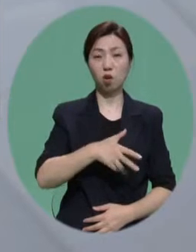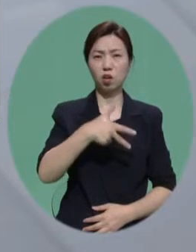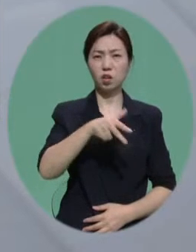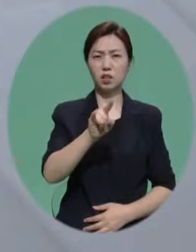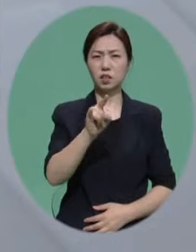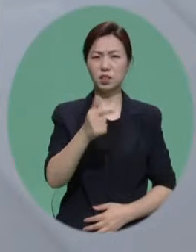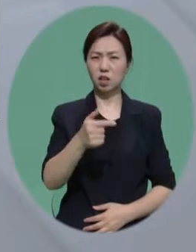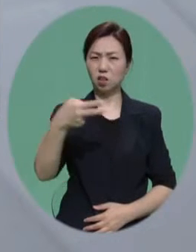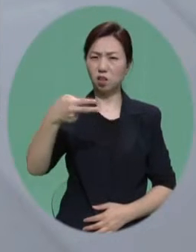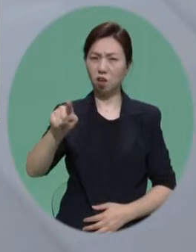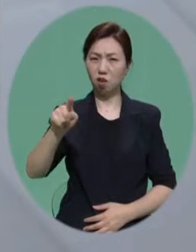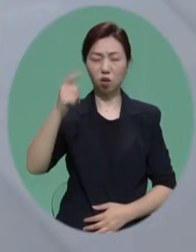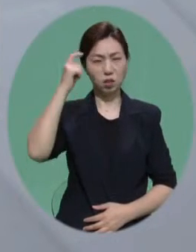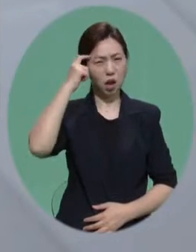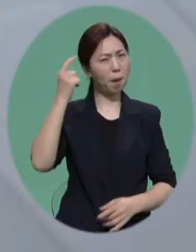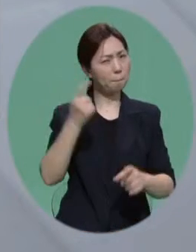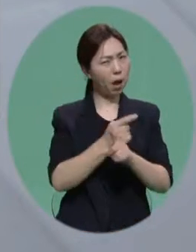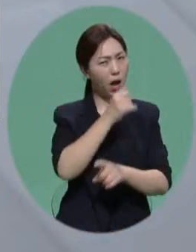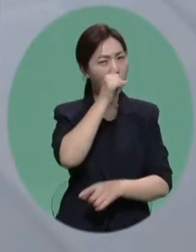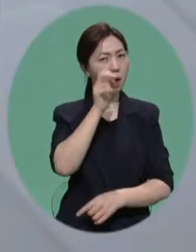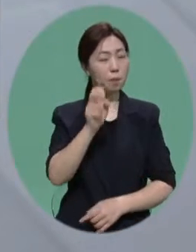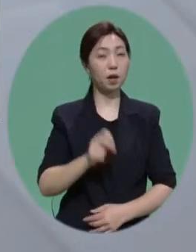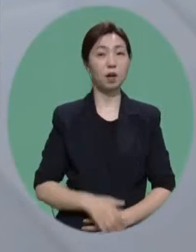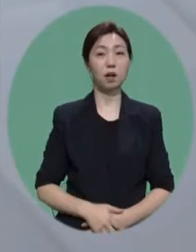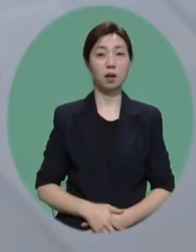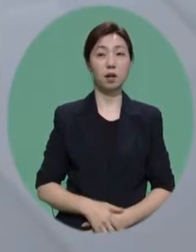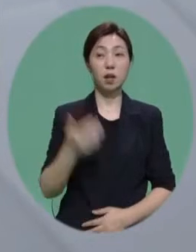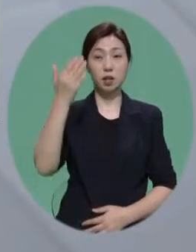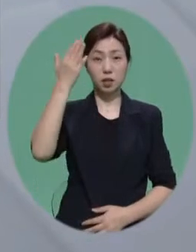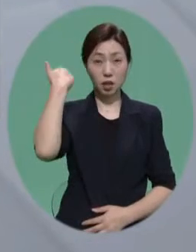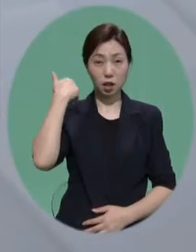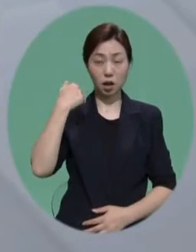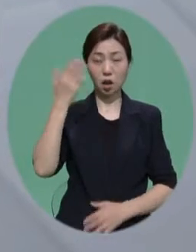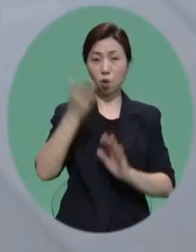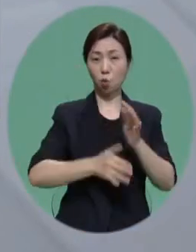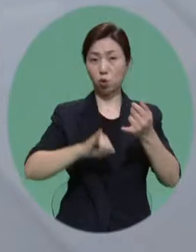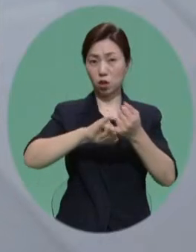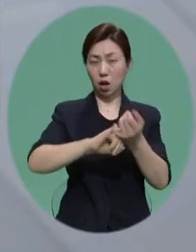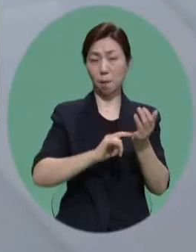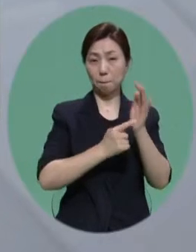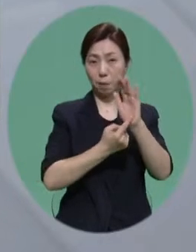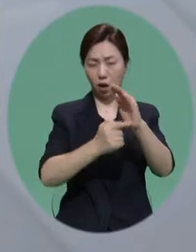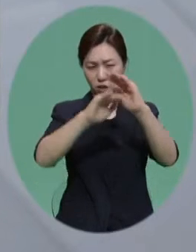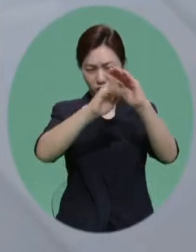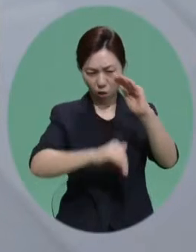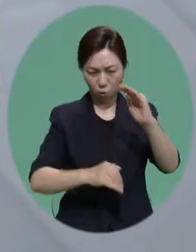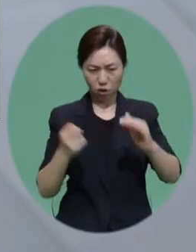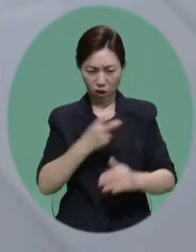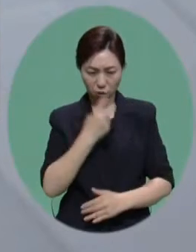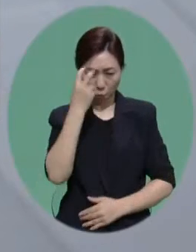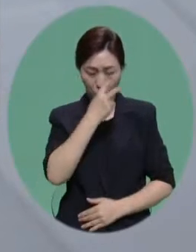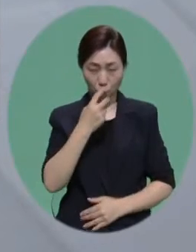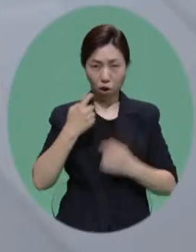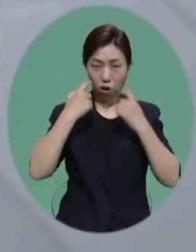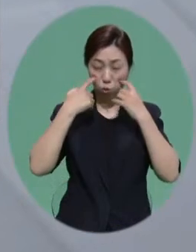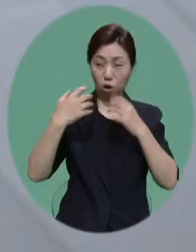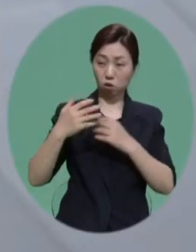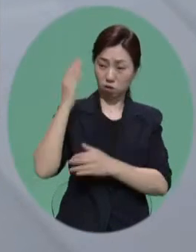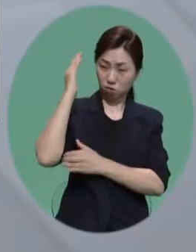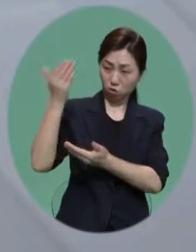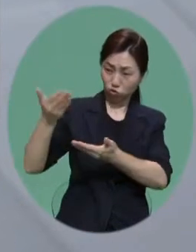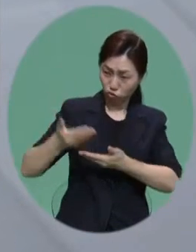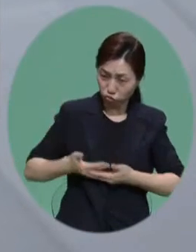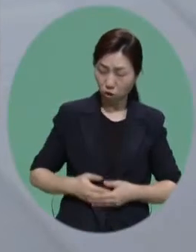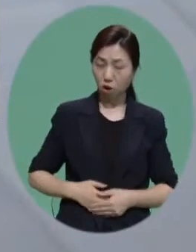바뀐 것 같기도 하고 한데 좀 예전에 되셨던 거 다시 검토 하셔서 좀 정확하게 말씀을 해주셔야 저희도 평가하고